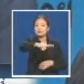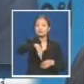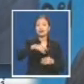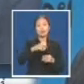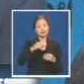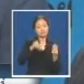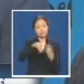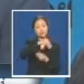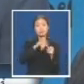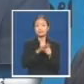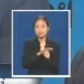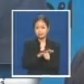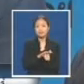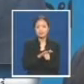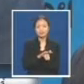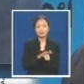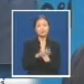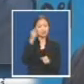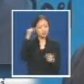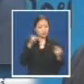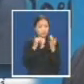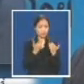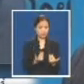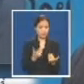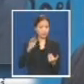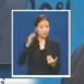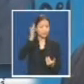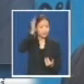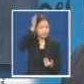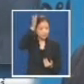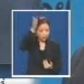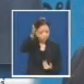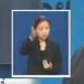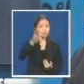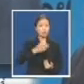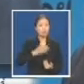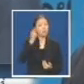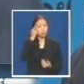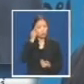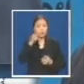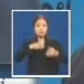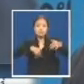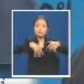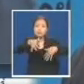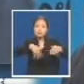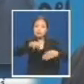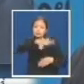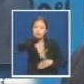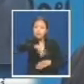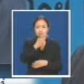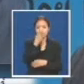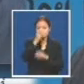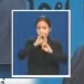ยุคนี้และต่อไปในอนาคตผมว่าพี่น้องประชาชนจะเริ่มมองเห็นชัดเจนขึ้นครับ